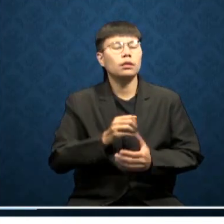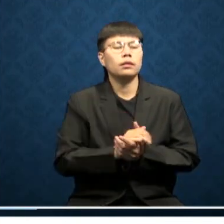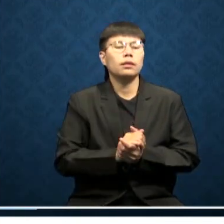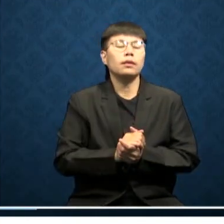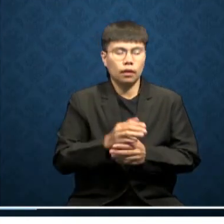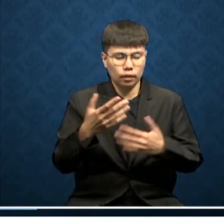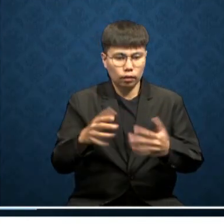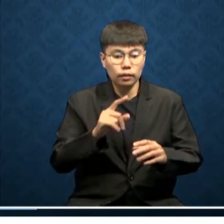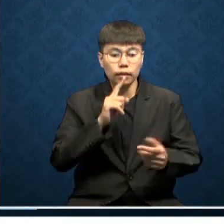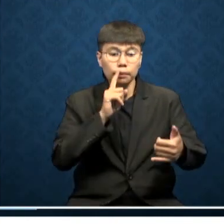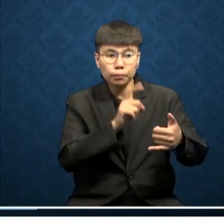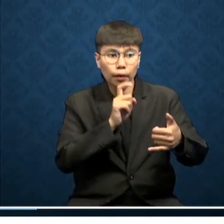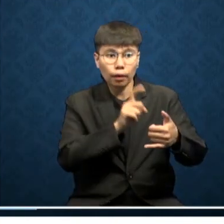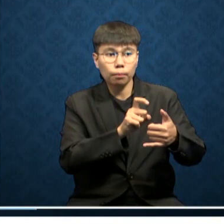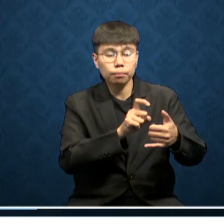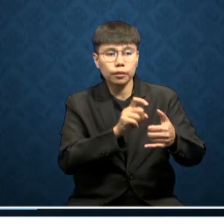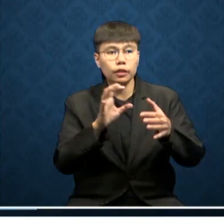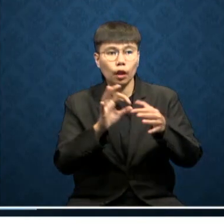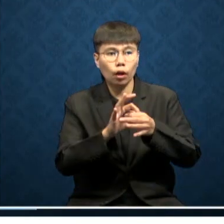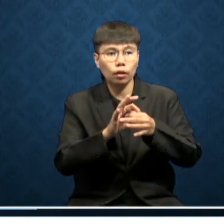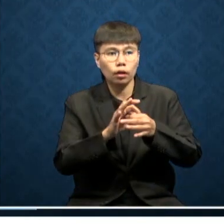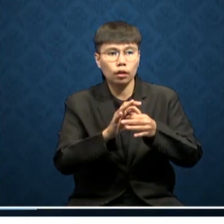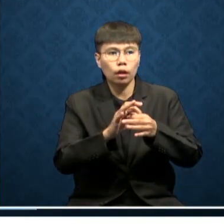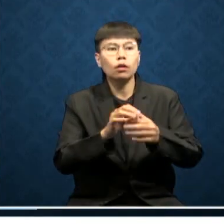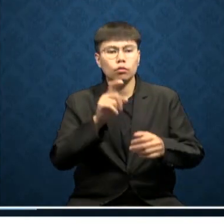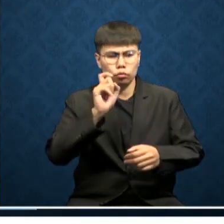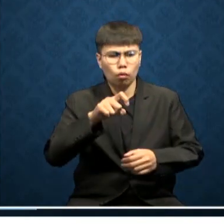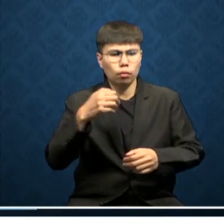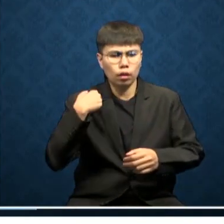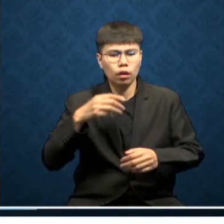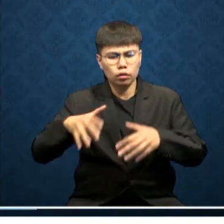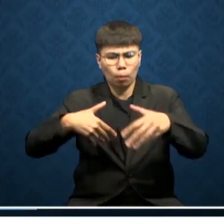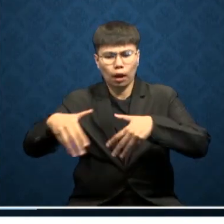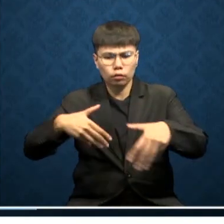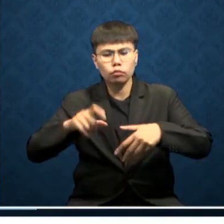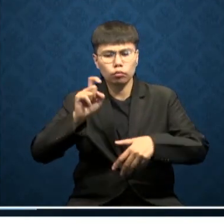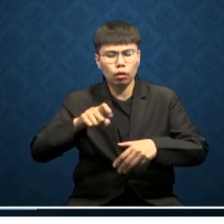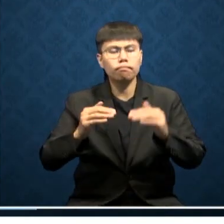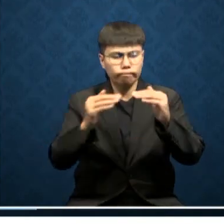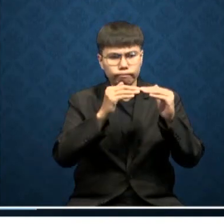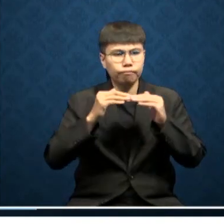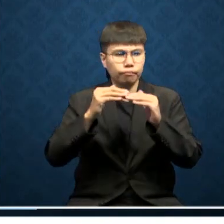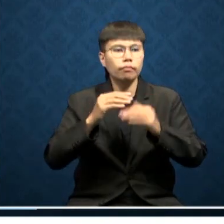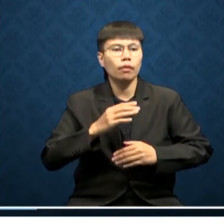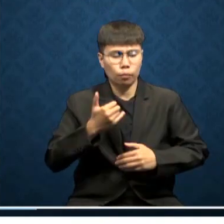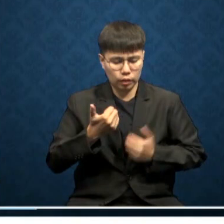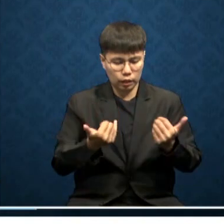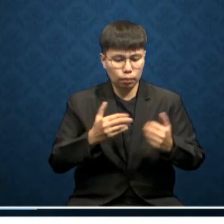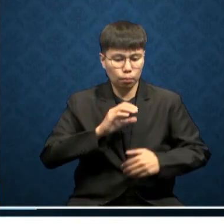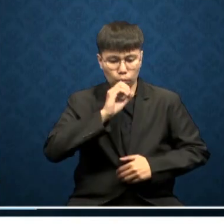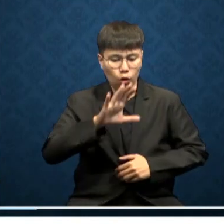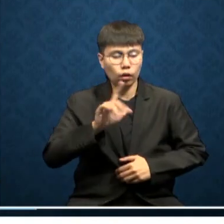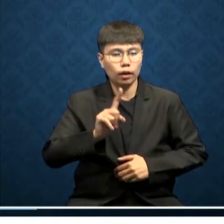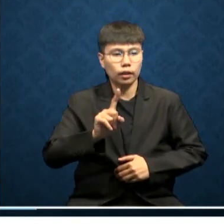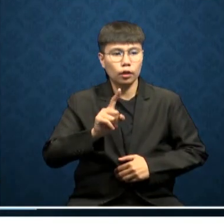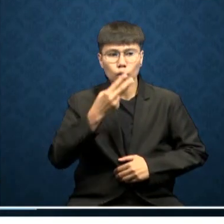ให้งานสอบสวนเนี่ยให้ความยุติธรรมกับชาวบ้านมากเอ่อกราบเรียนอีกนี้ครับคือคำตอบจาก